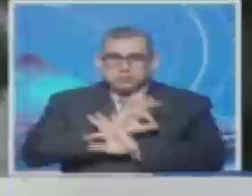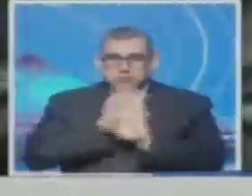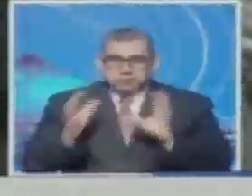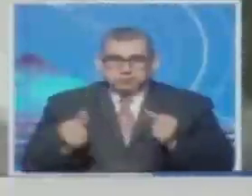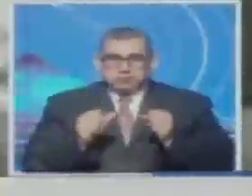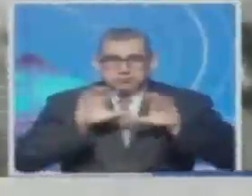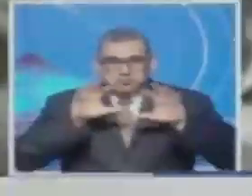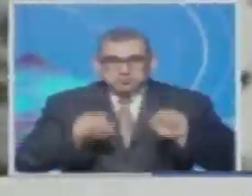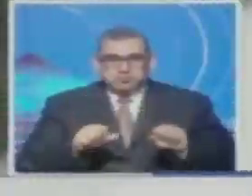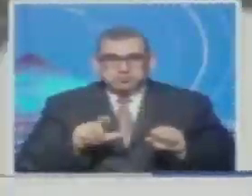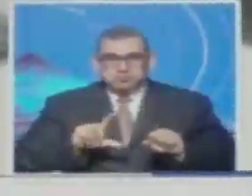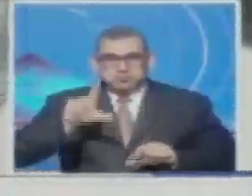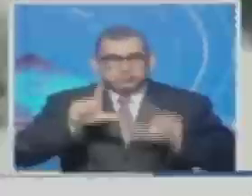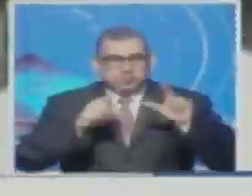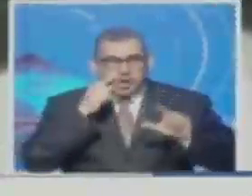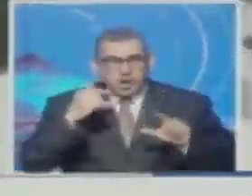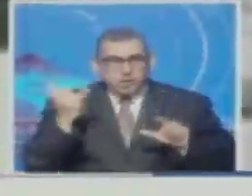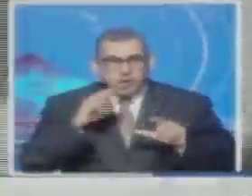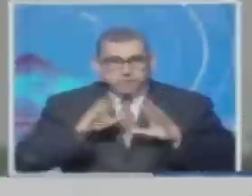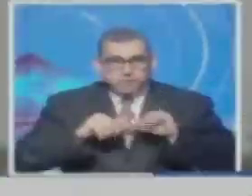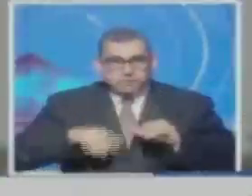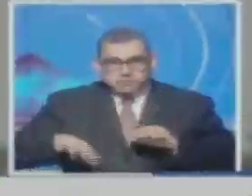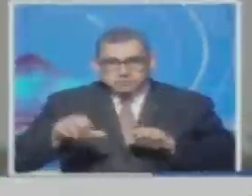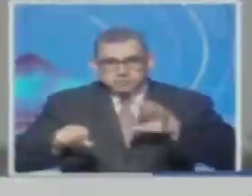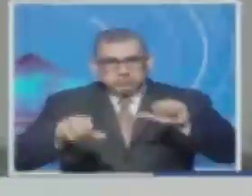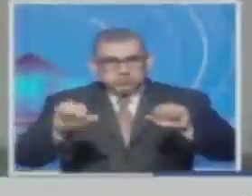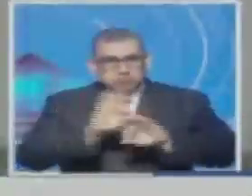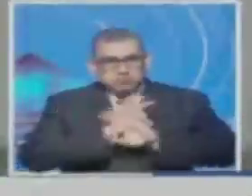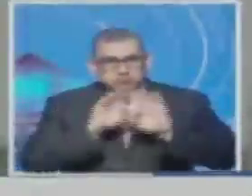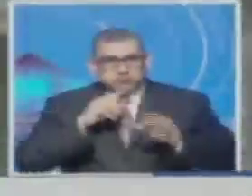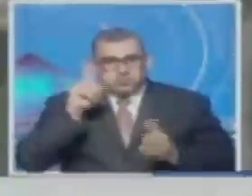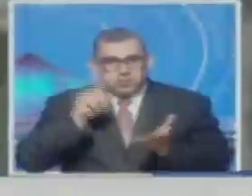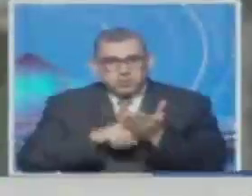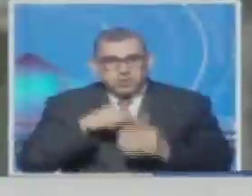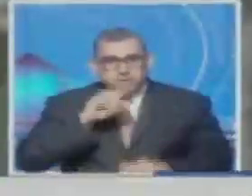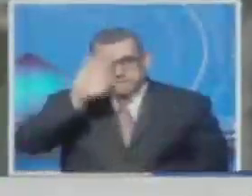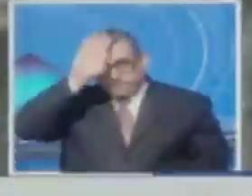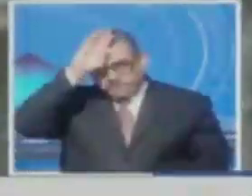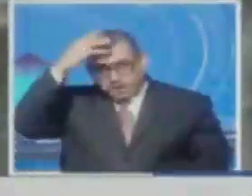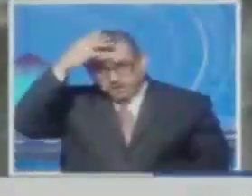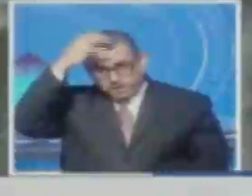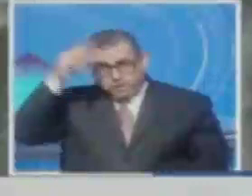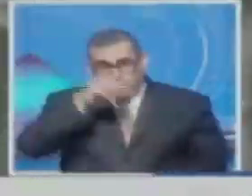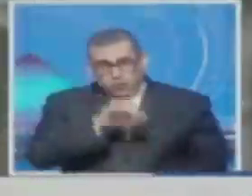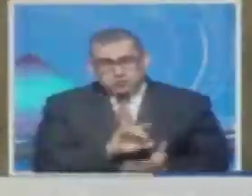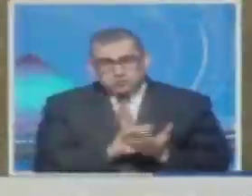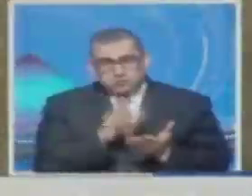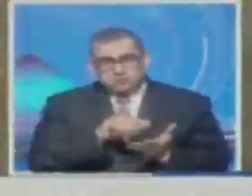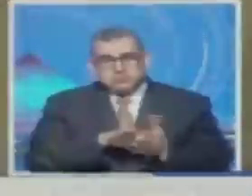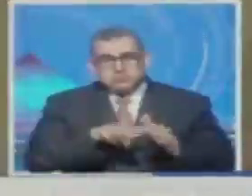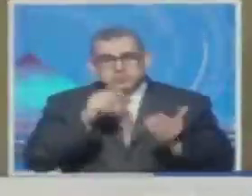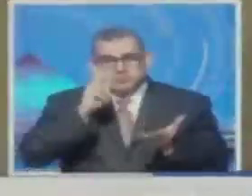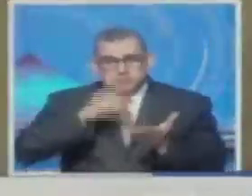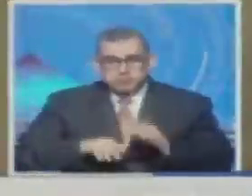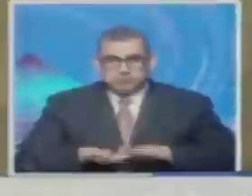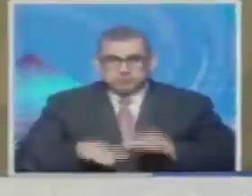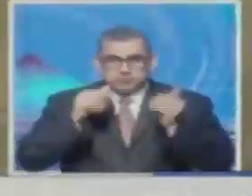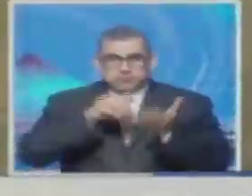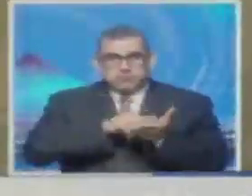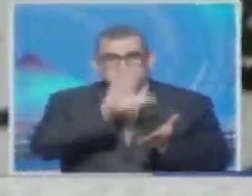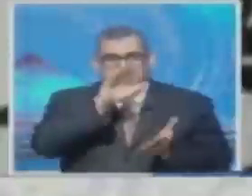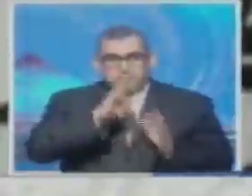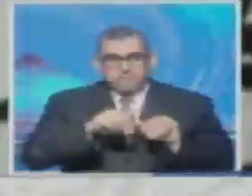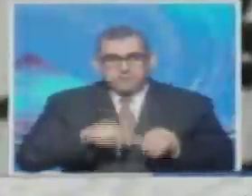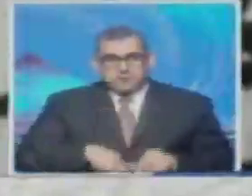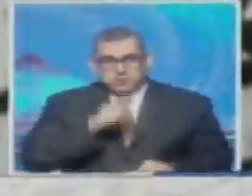السيطرة على المرافق الحيوية للبلاد وإجبار الملك فاروق على التنازل عن العرش ومغادرة